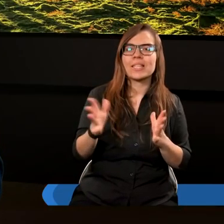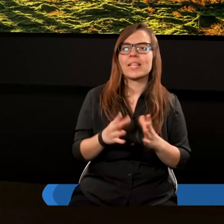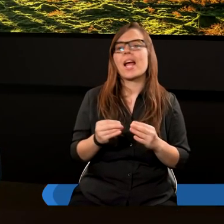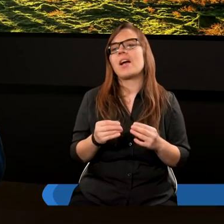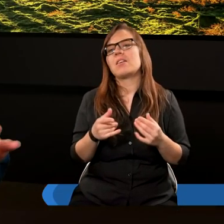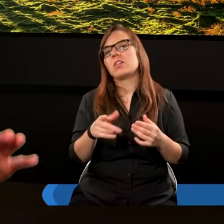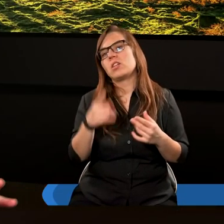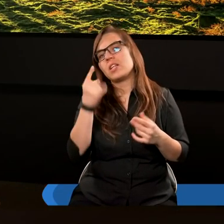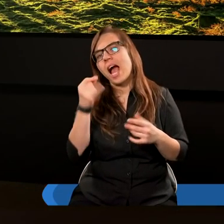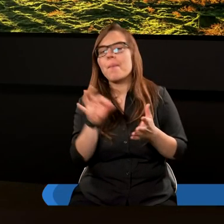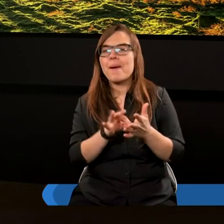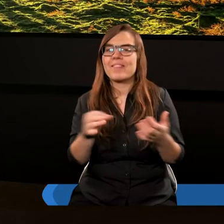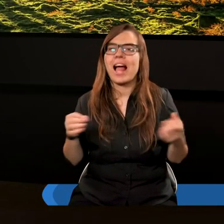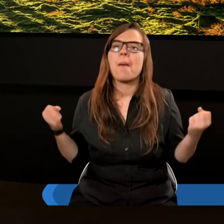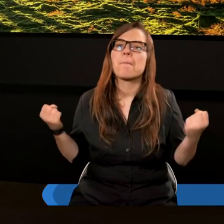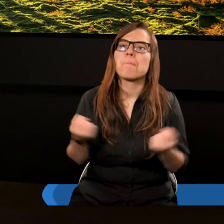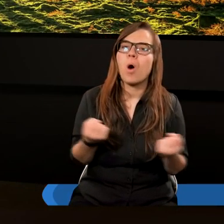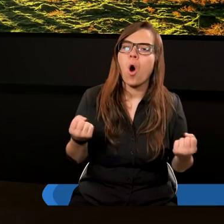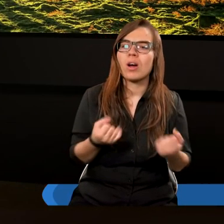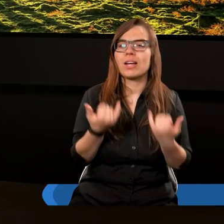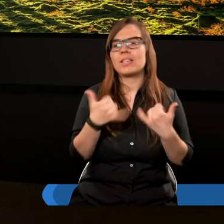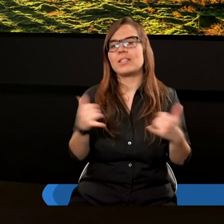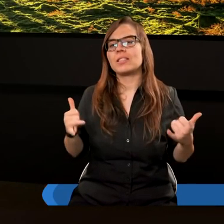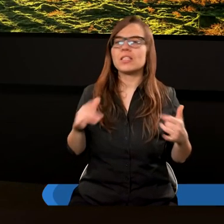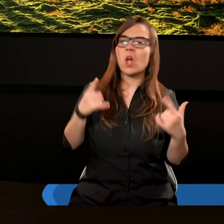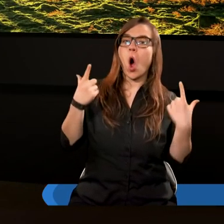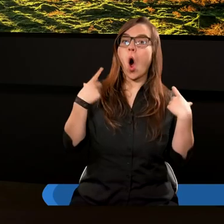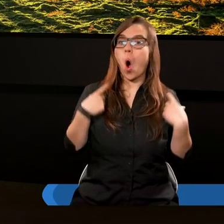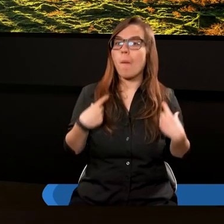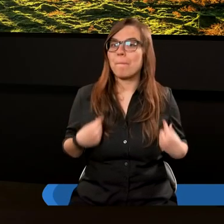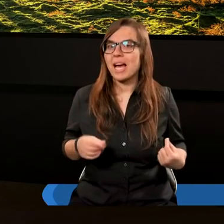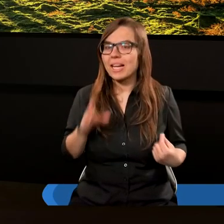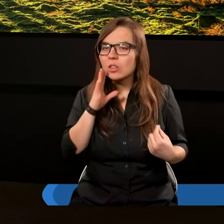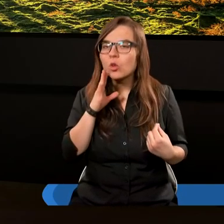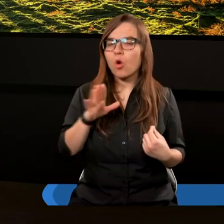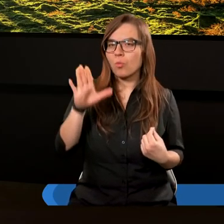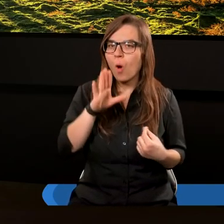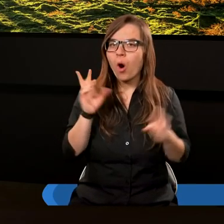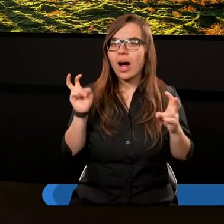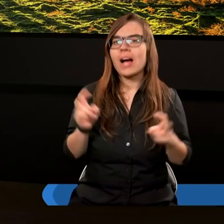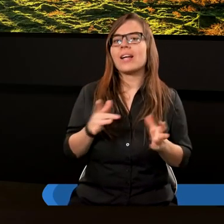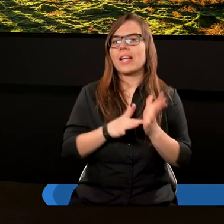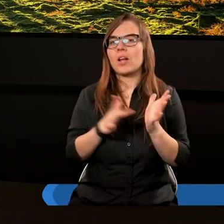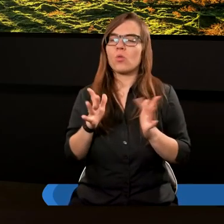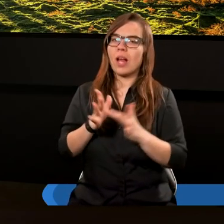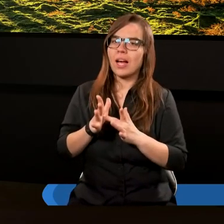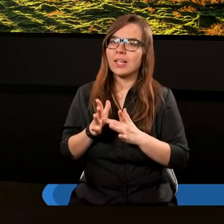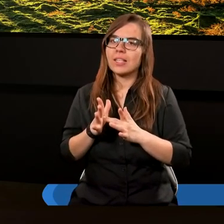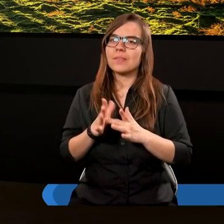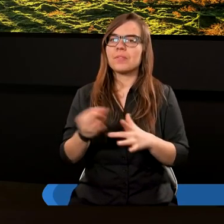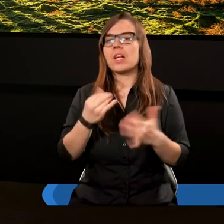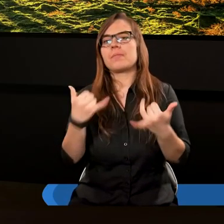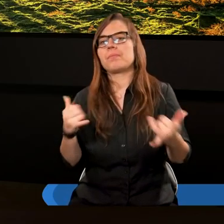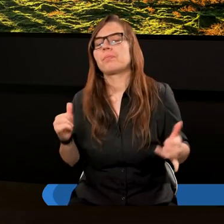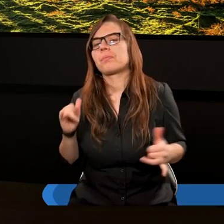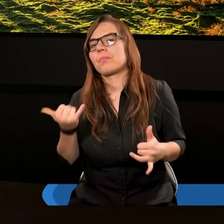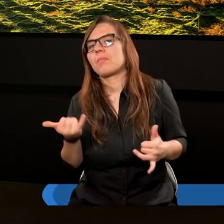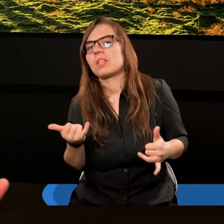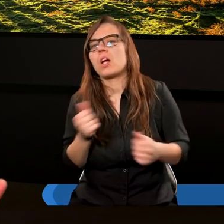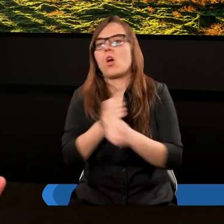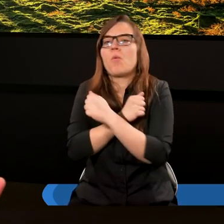jako pewna moc, inni jako obecność Boga i Jezusa Chrystusa, jeszcze inni jako